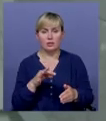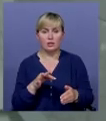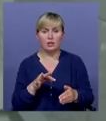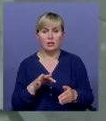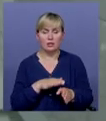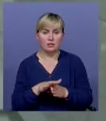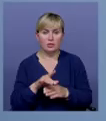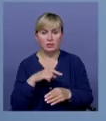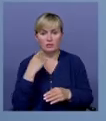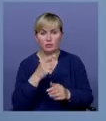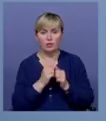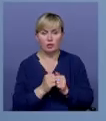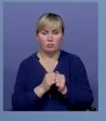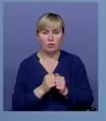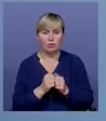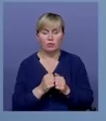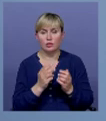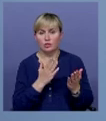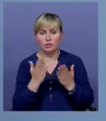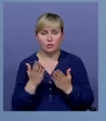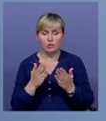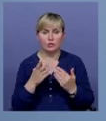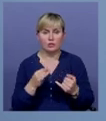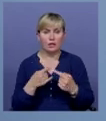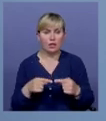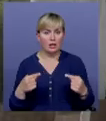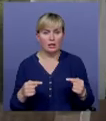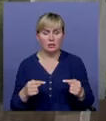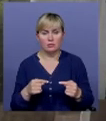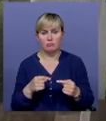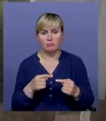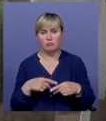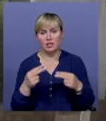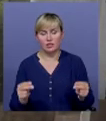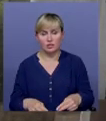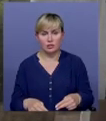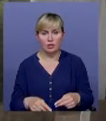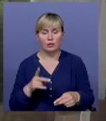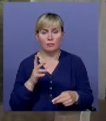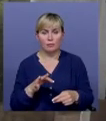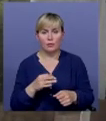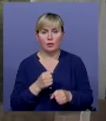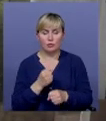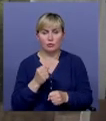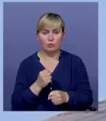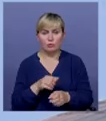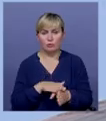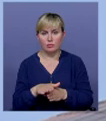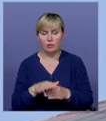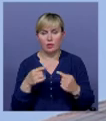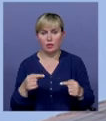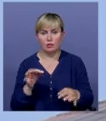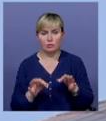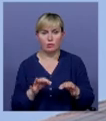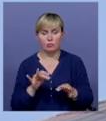совершения индивидуальных молитв, чтения Корана и проведения обряда религиозного бракосочетания, но со строгим соблюдением санитарных норм